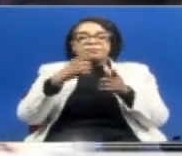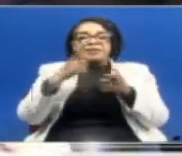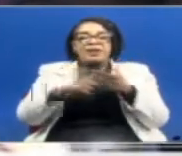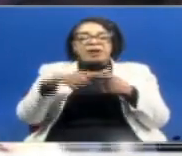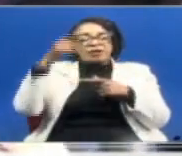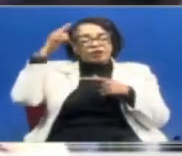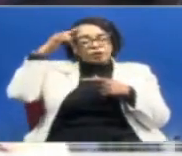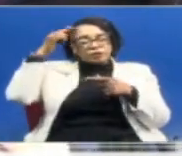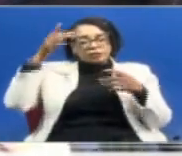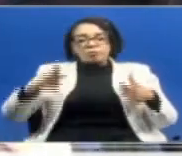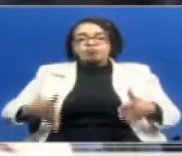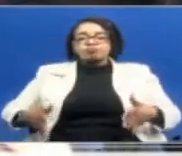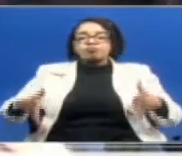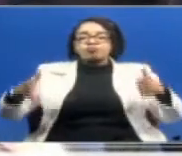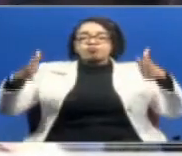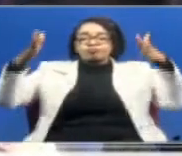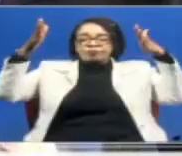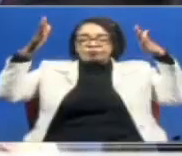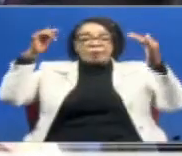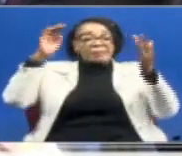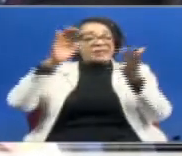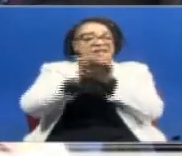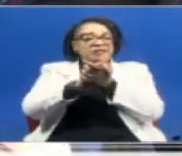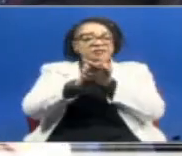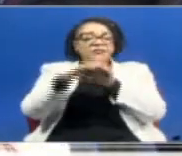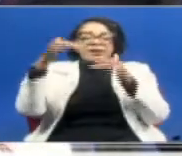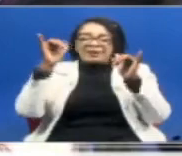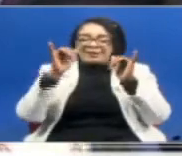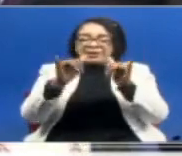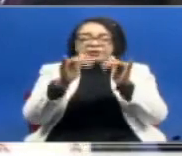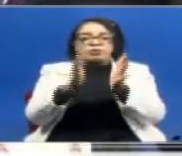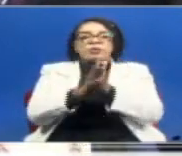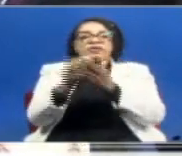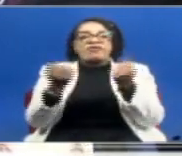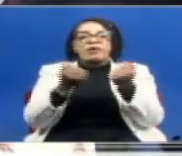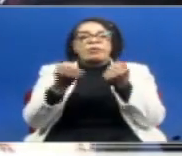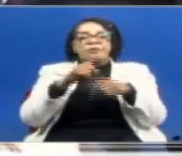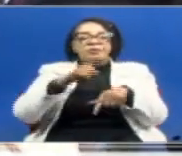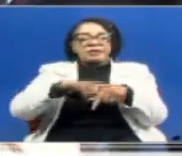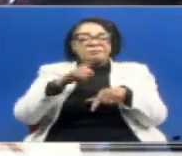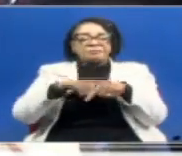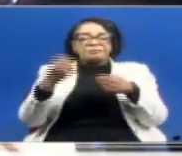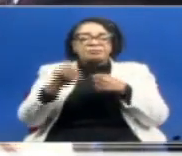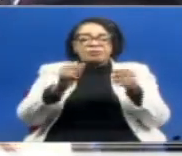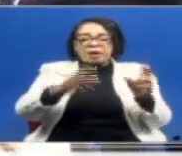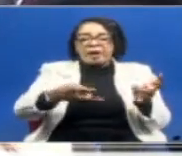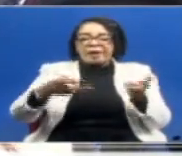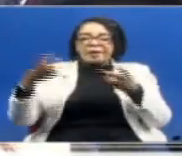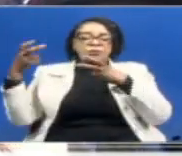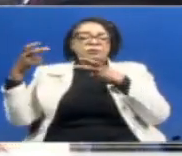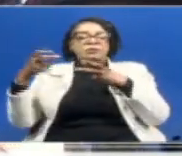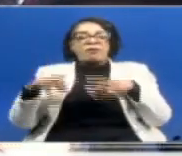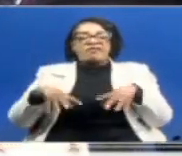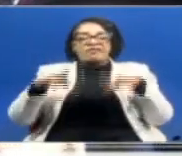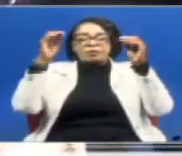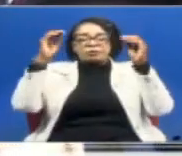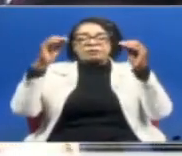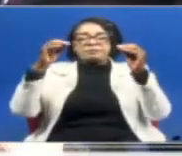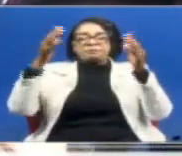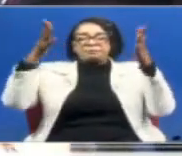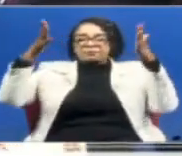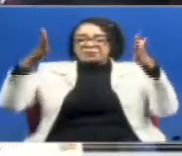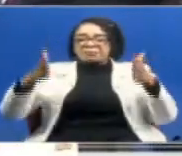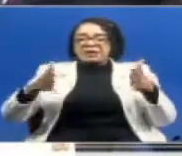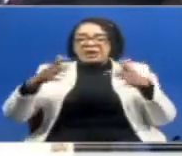Lakini walipoingia humo ndani, tukaamini kwamba wamebaki humo ndani na hiyo gari. Lakini leo gari lilipotolewa, ikaonekana gari imevunjika, imevunjwa vioo vya